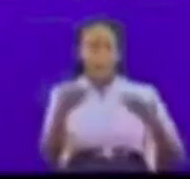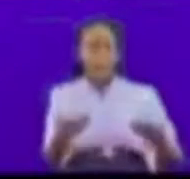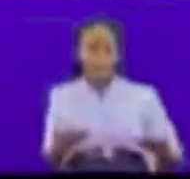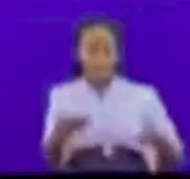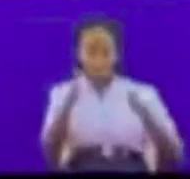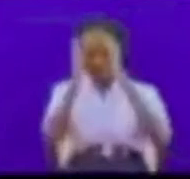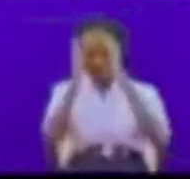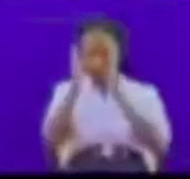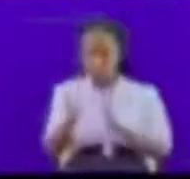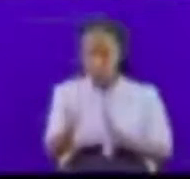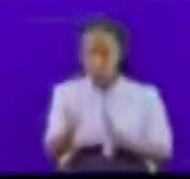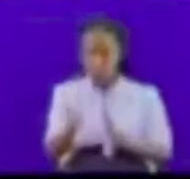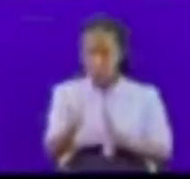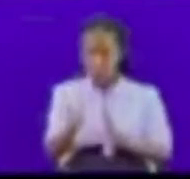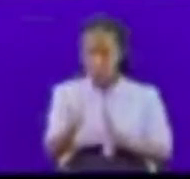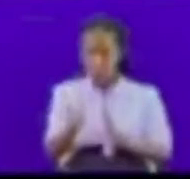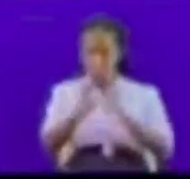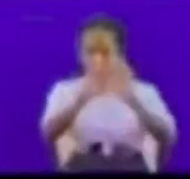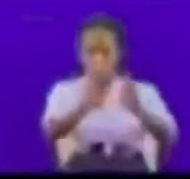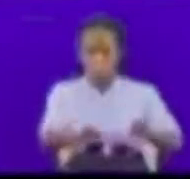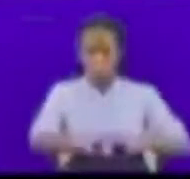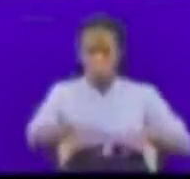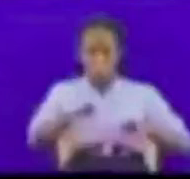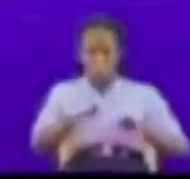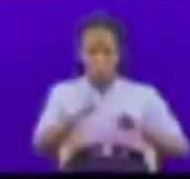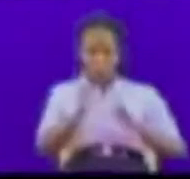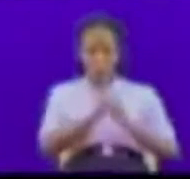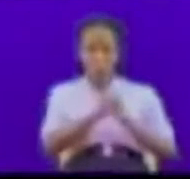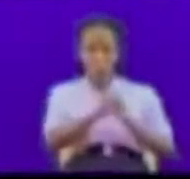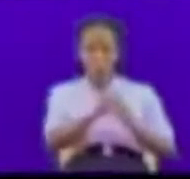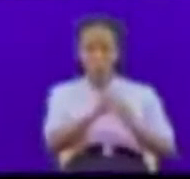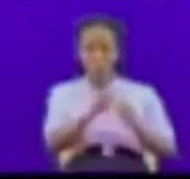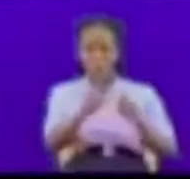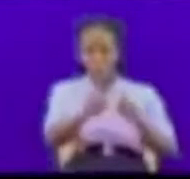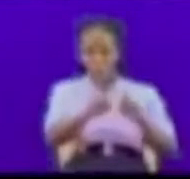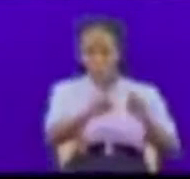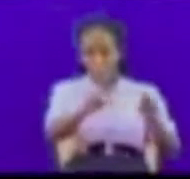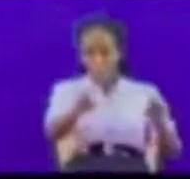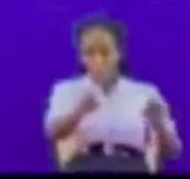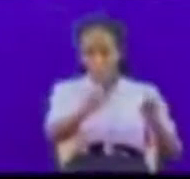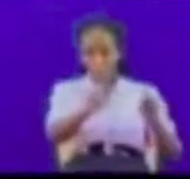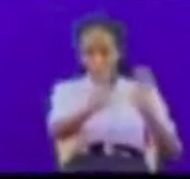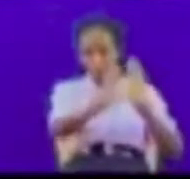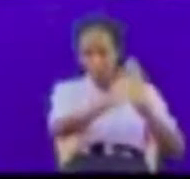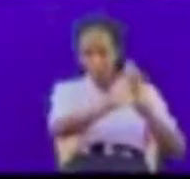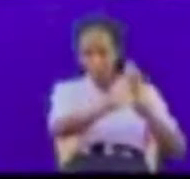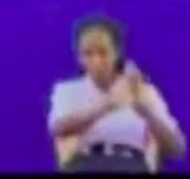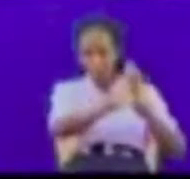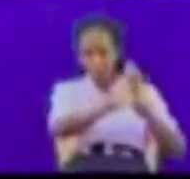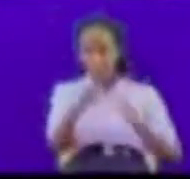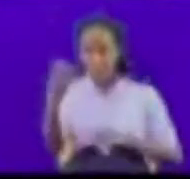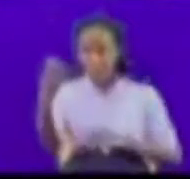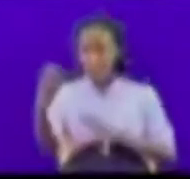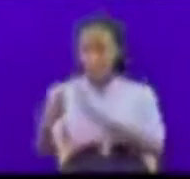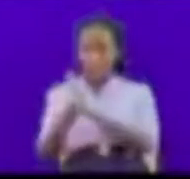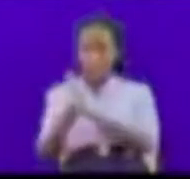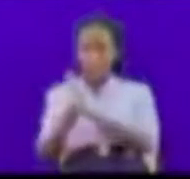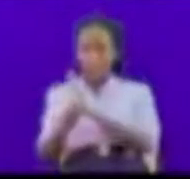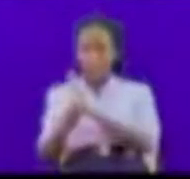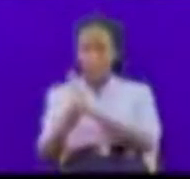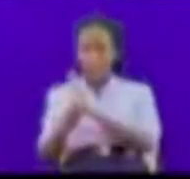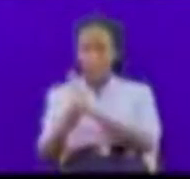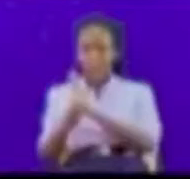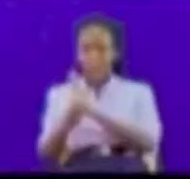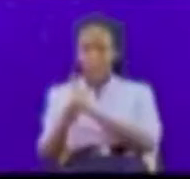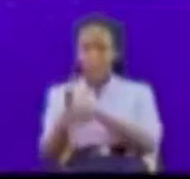kufuatana na ibara ya 49, makamu wa rais kabla kushika madaraka yake ataapishwa mbele